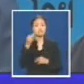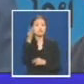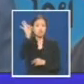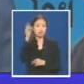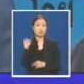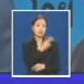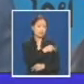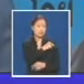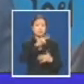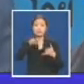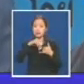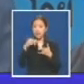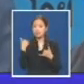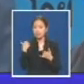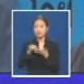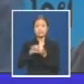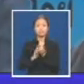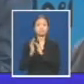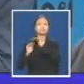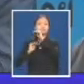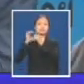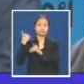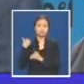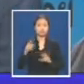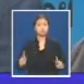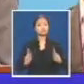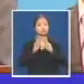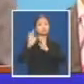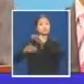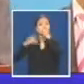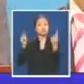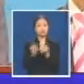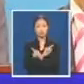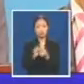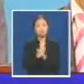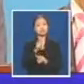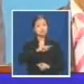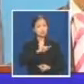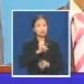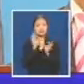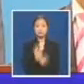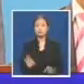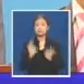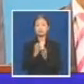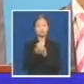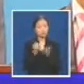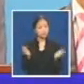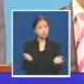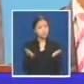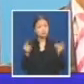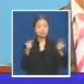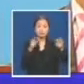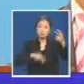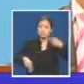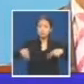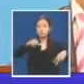ณภาพและกระทรวงพัฒนาสังคมเองได้มีบทบาทสำคัญในการผลักดันการดูแล